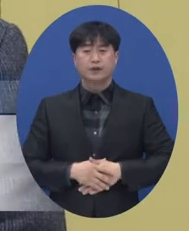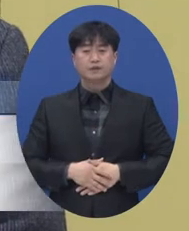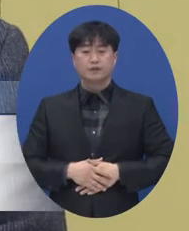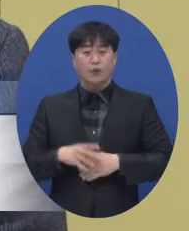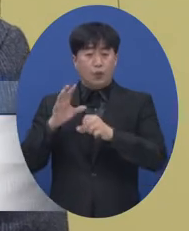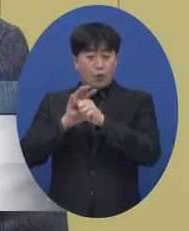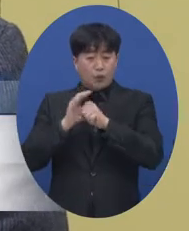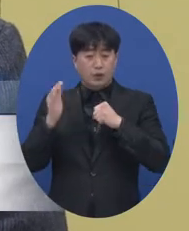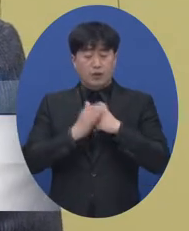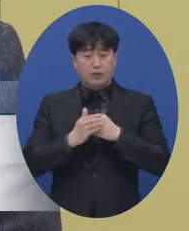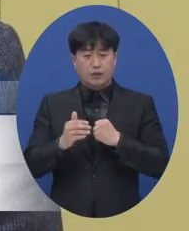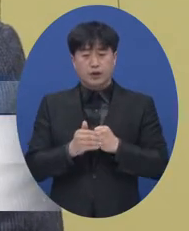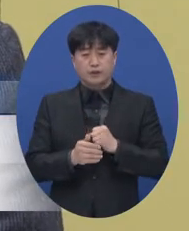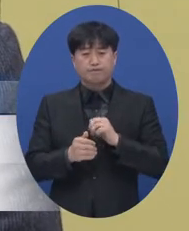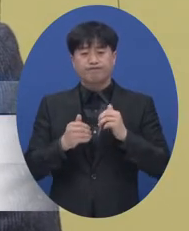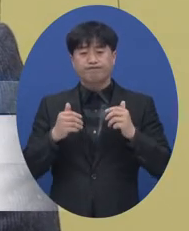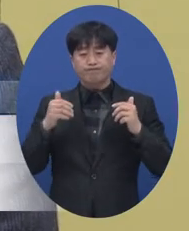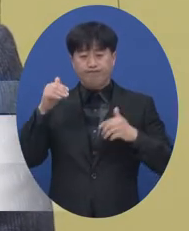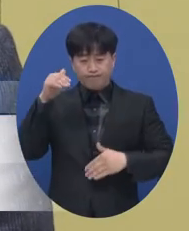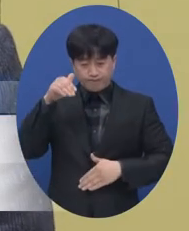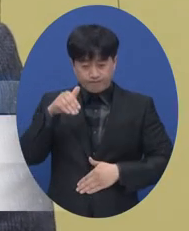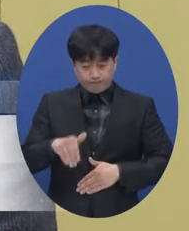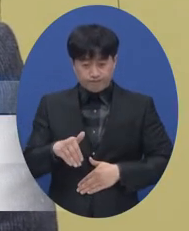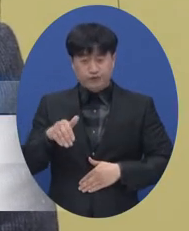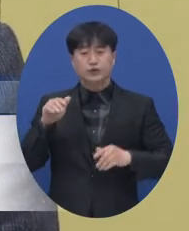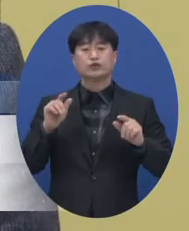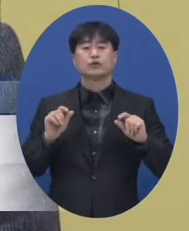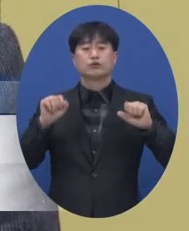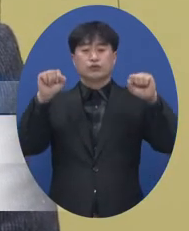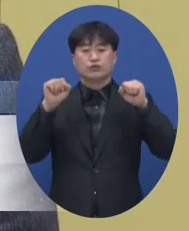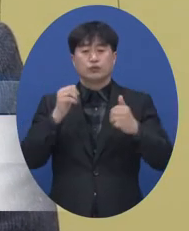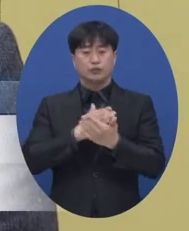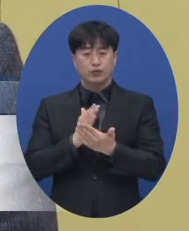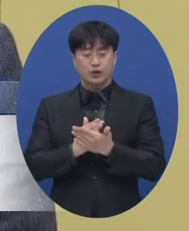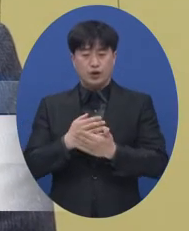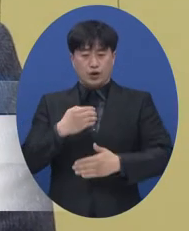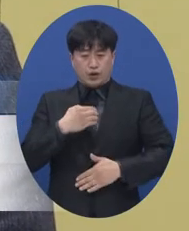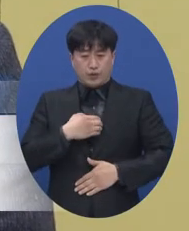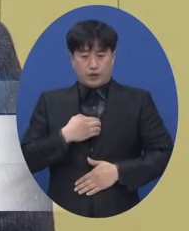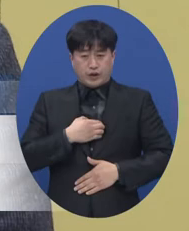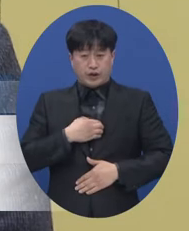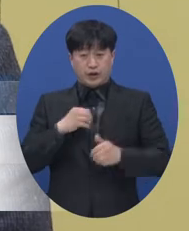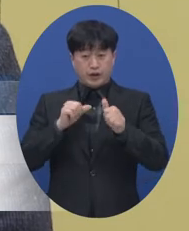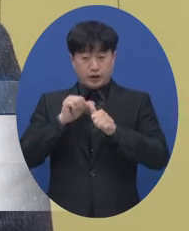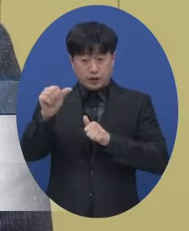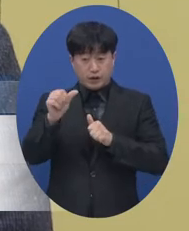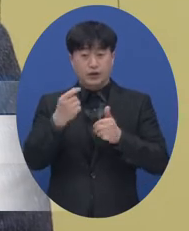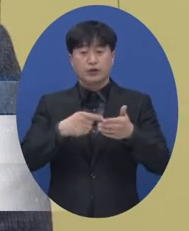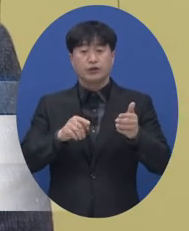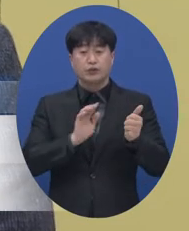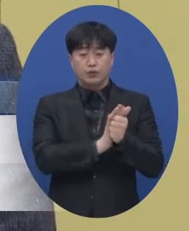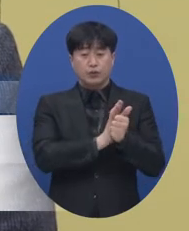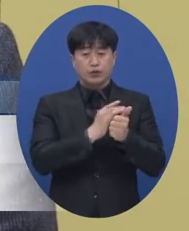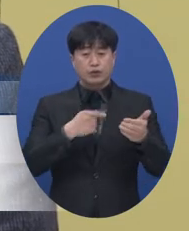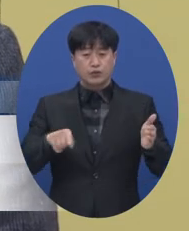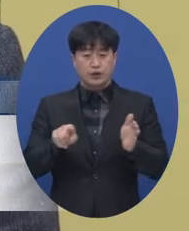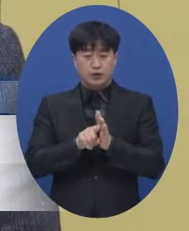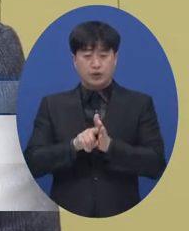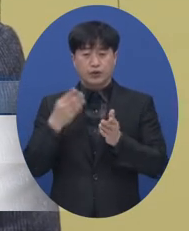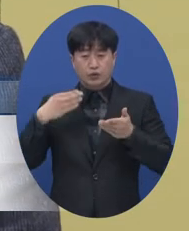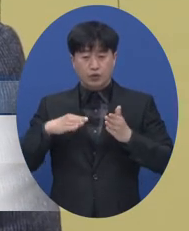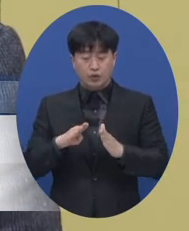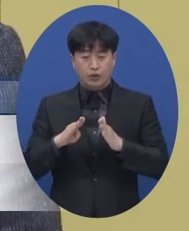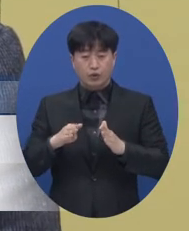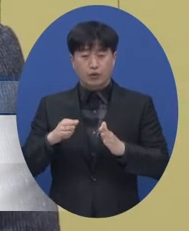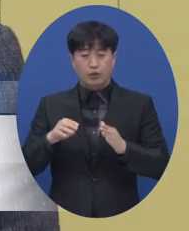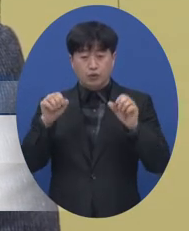고나 식구로 그친 채 되는 스포츠 구나 으 1기 국보법 지원을 이야 그 경기도